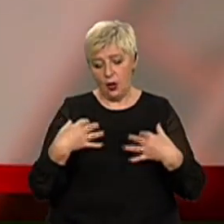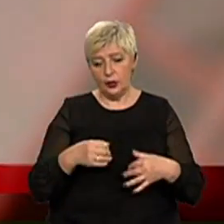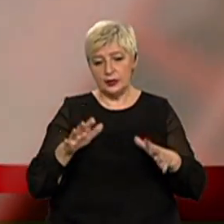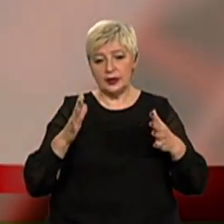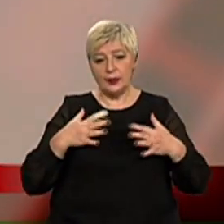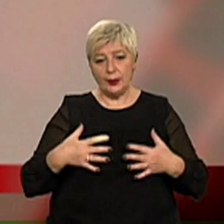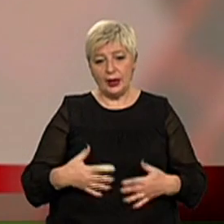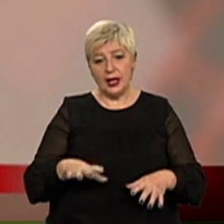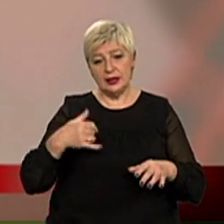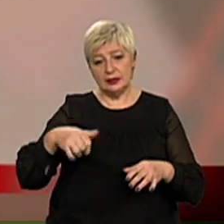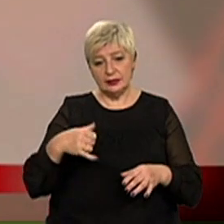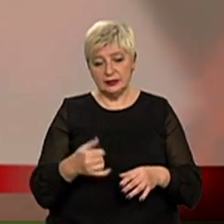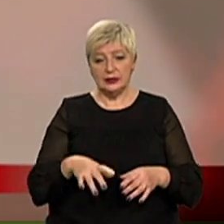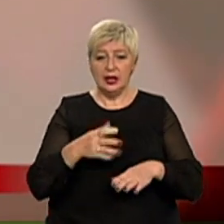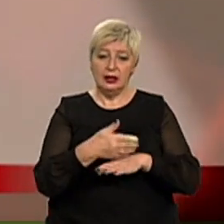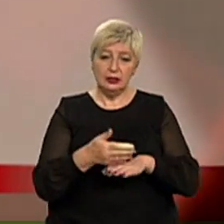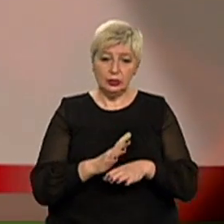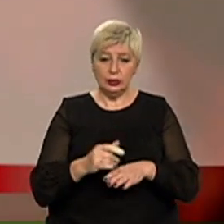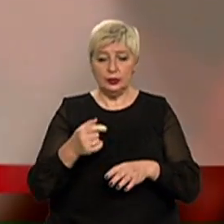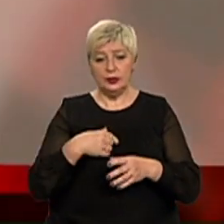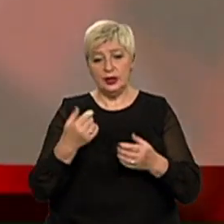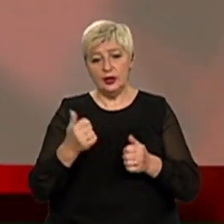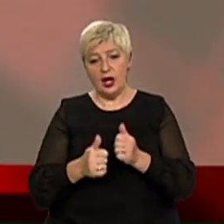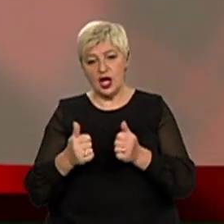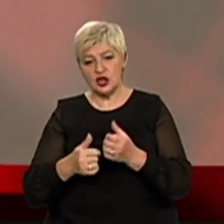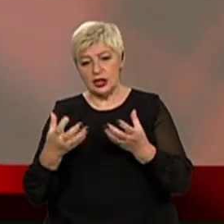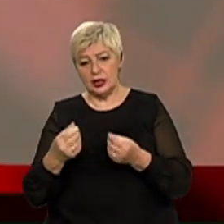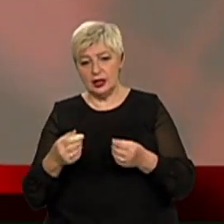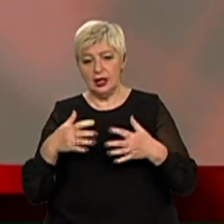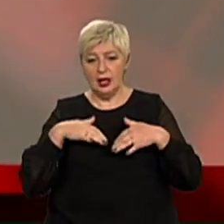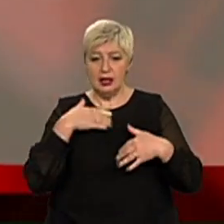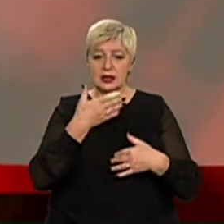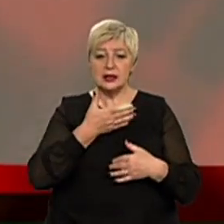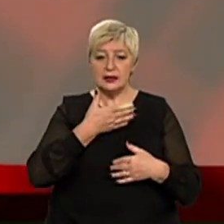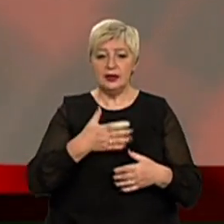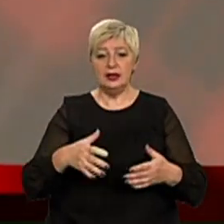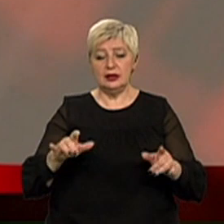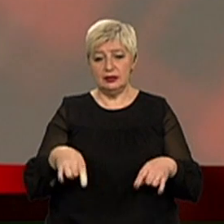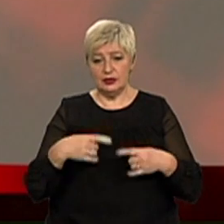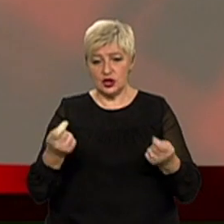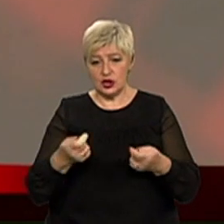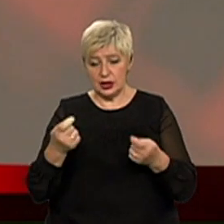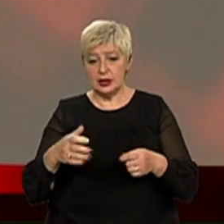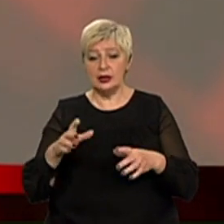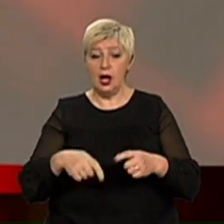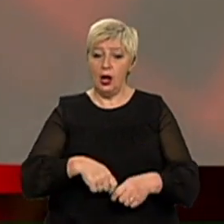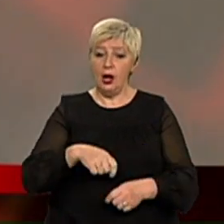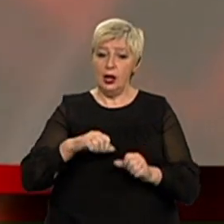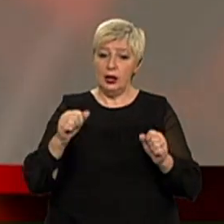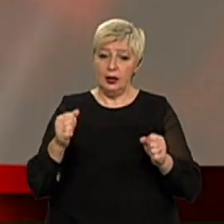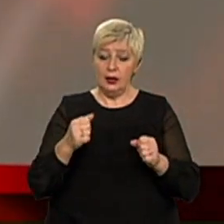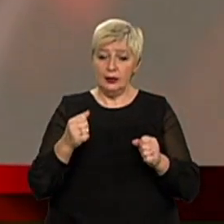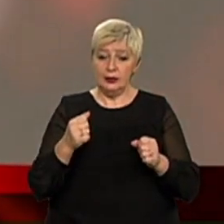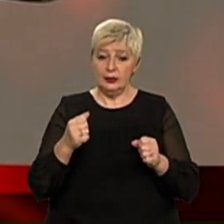сукня, туфлі та аксесуари, повсякденний – светер та джинси. Та окремий лук з верхнім одягом – це куртка та зимові